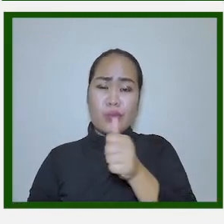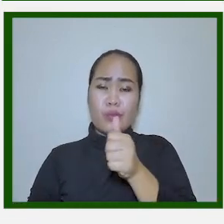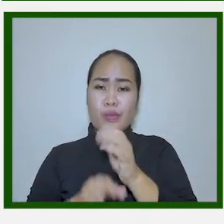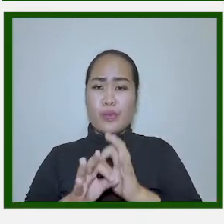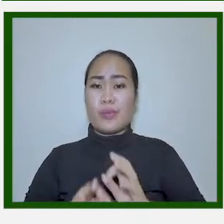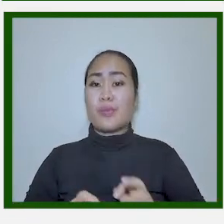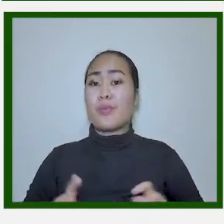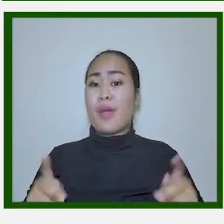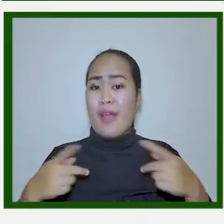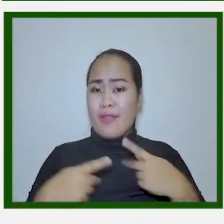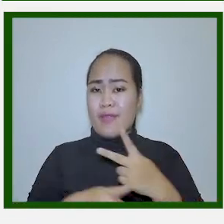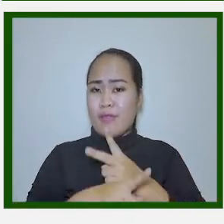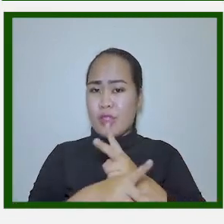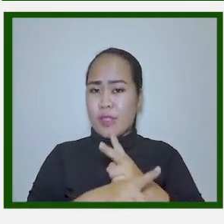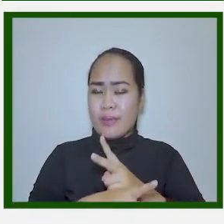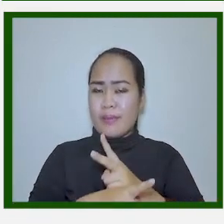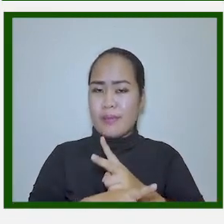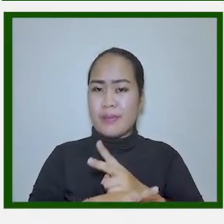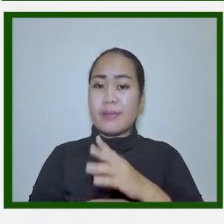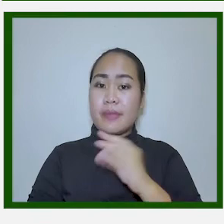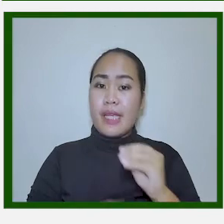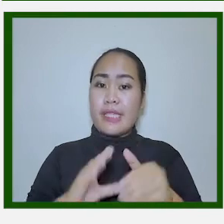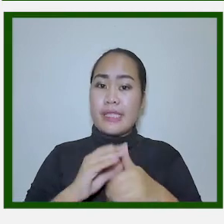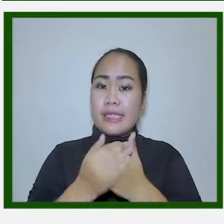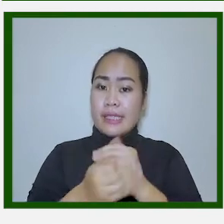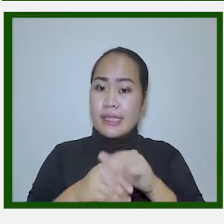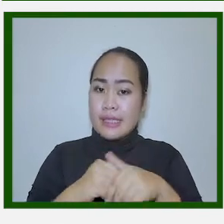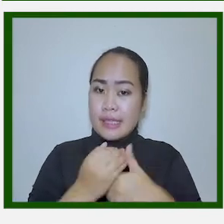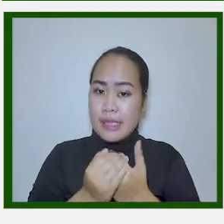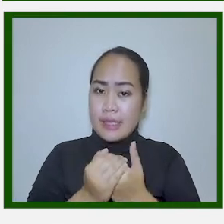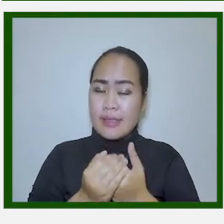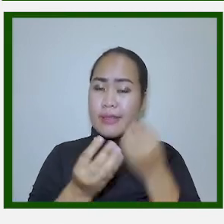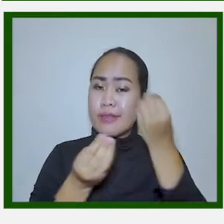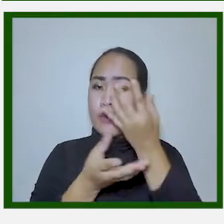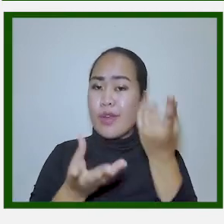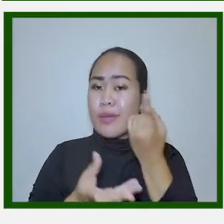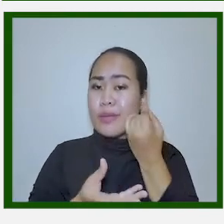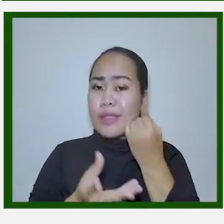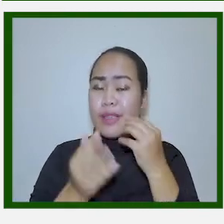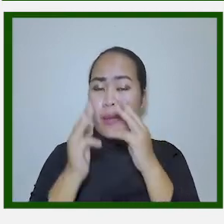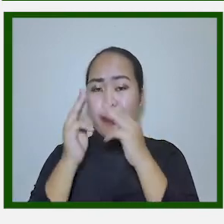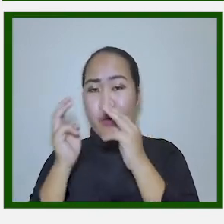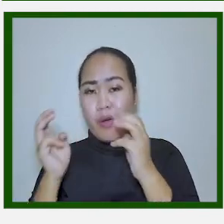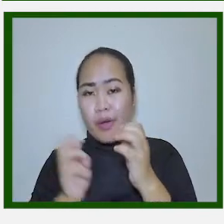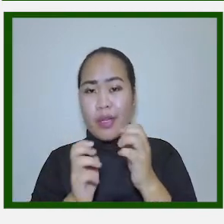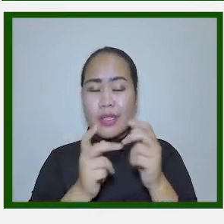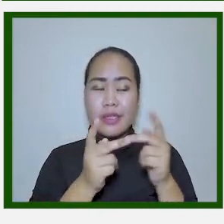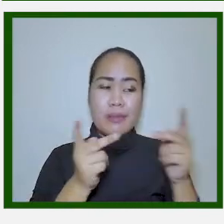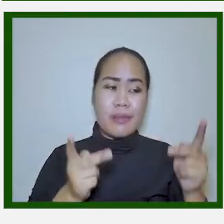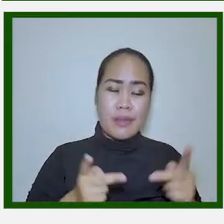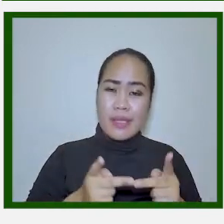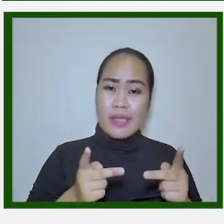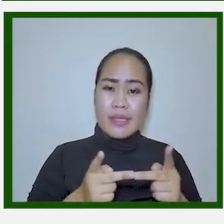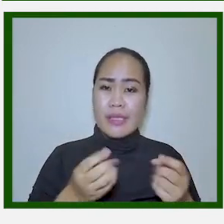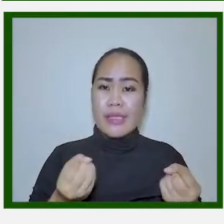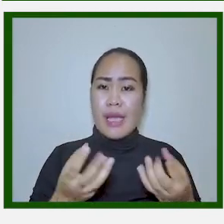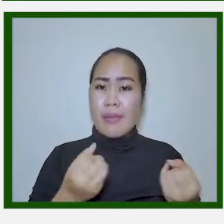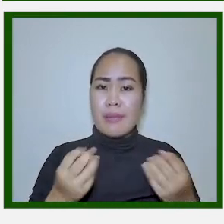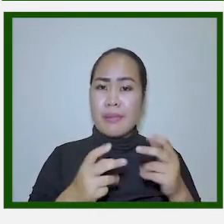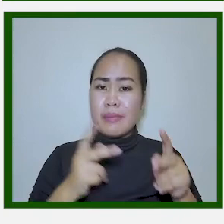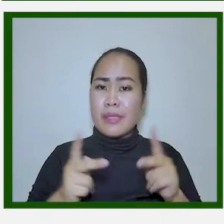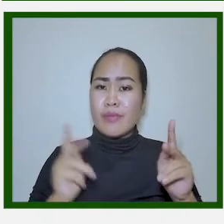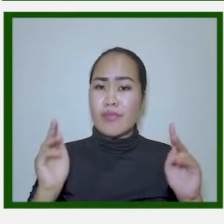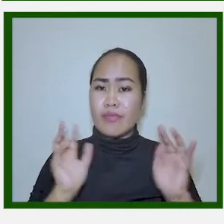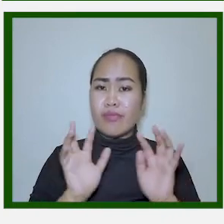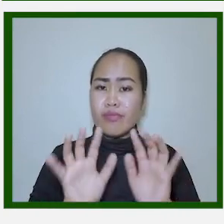areas, dumadami ang tao. Ibig sabihin, yung surfaces noon, mas marami ang humawak. So, 'di ba? Kung laging kailangan puno